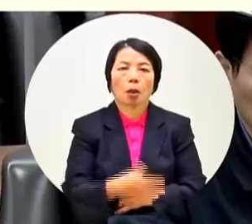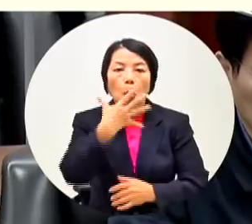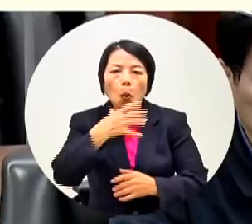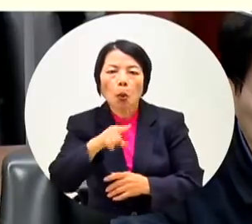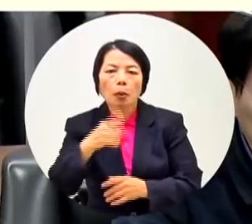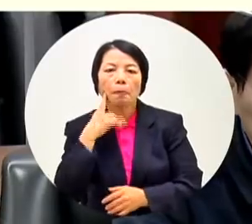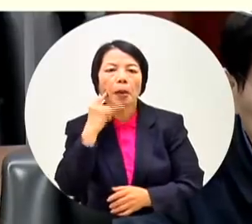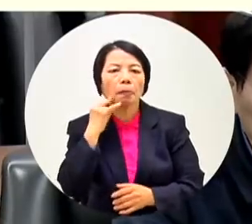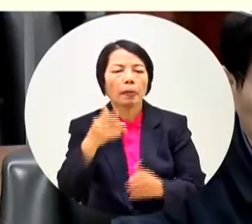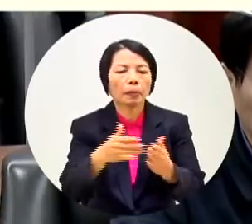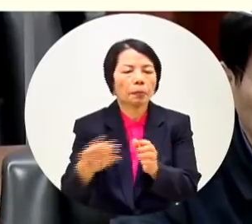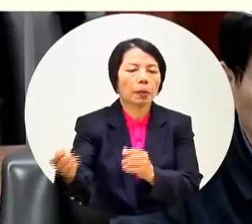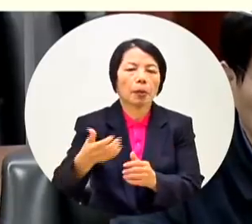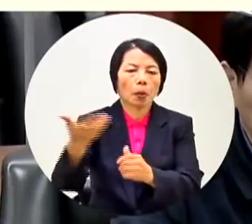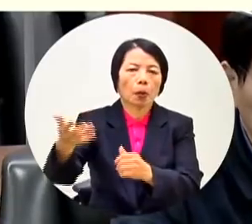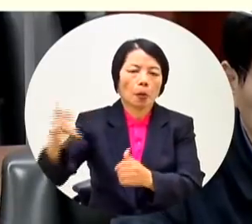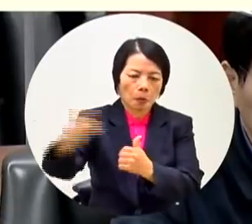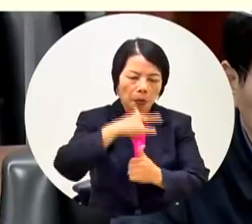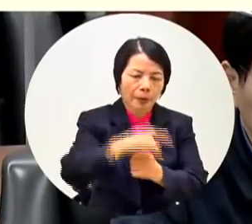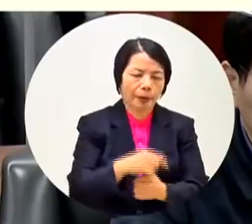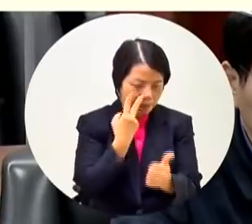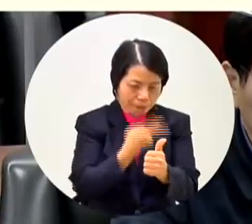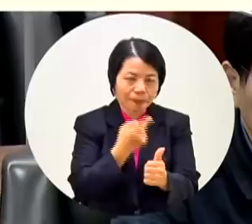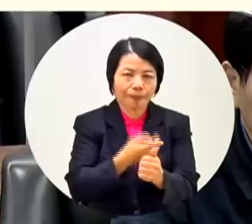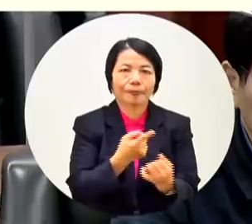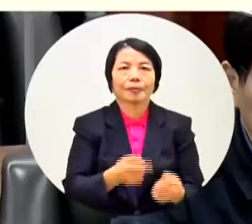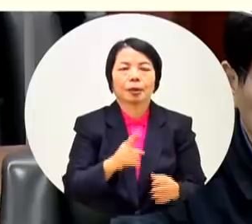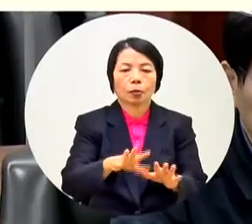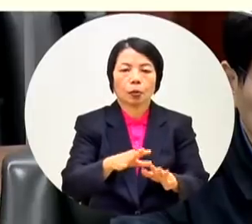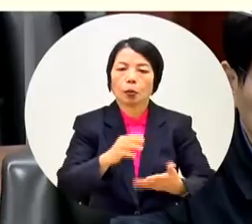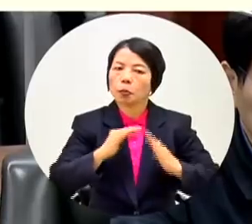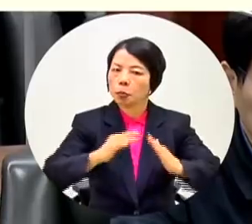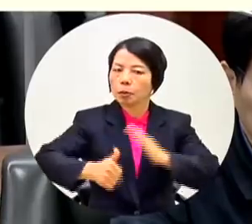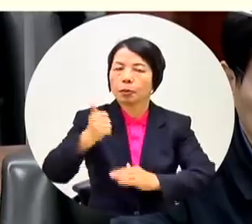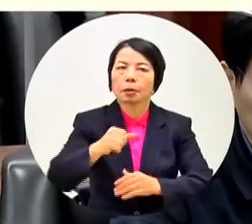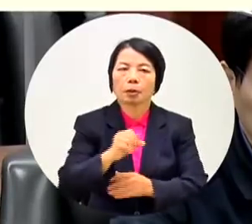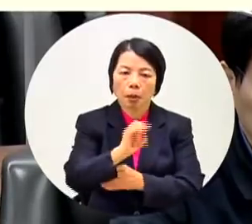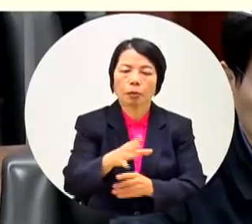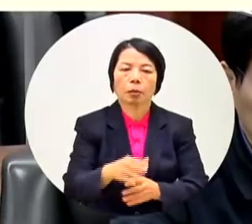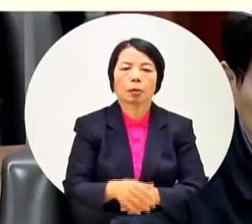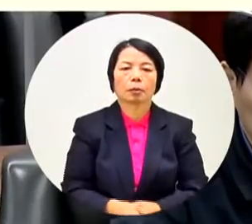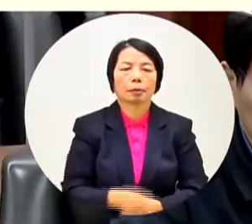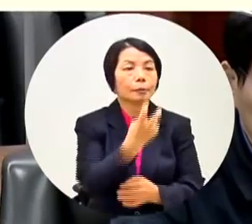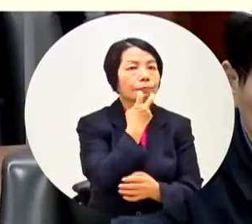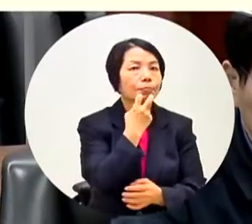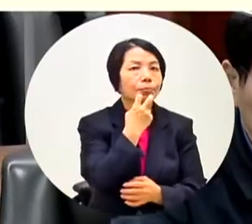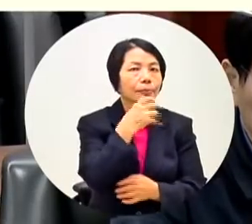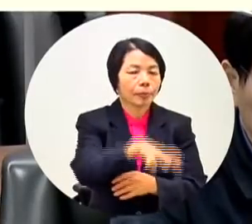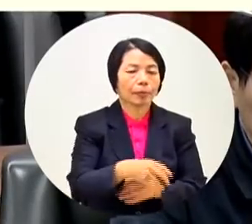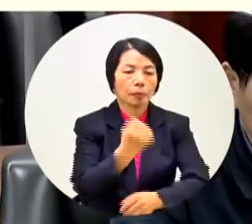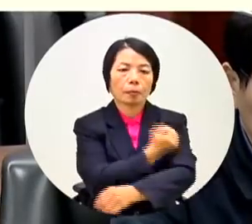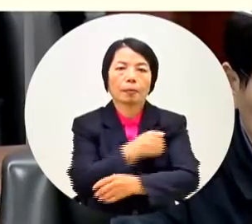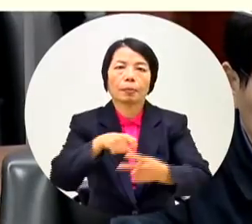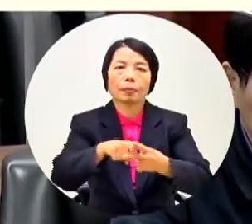直接甲市长建议一下，会使甲咱中央、咱的劳工单位呢吼，甲欢